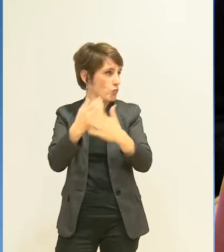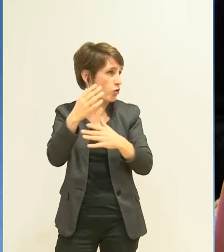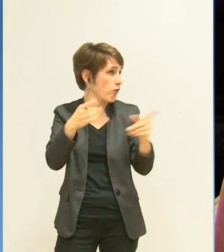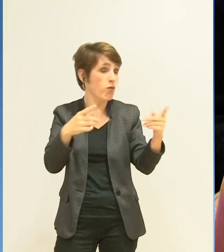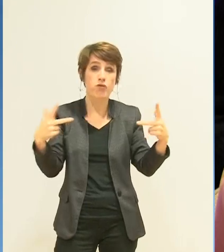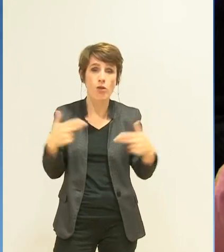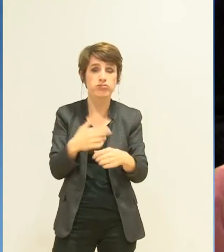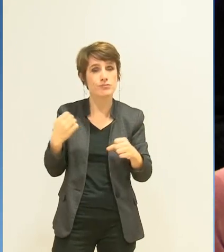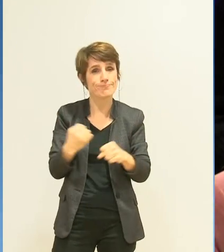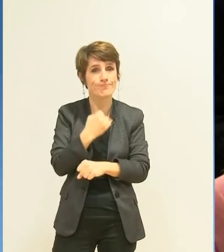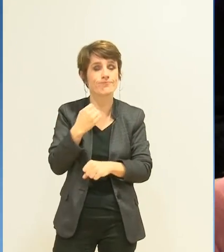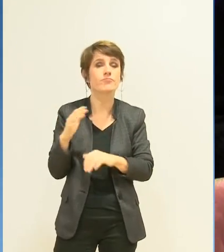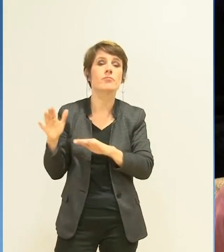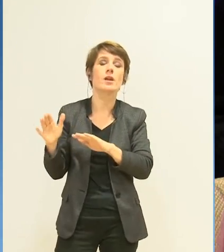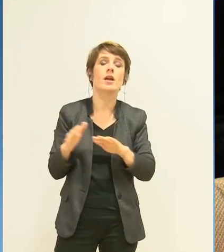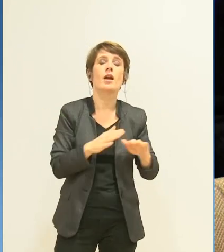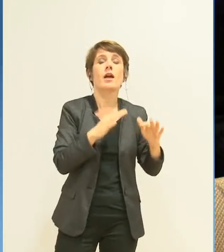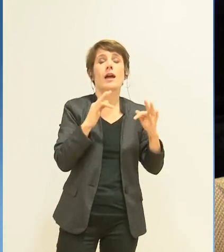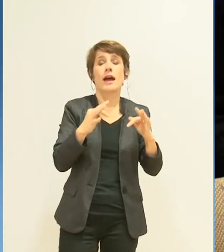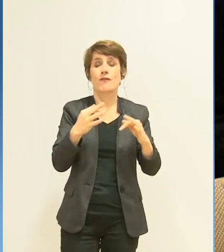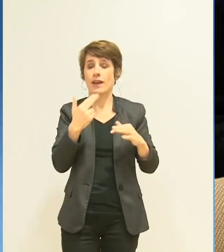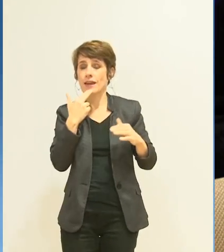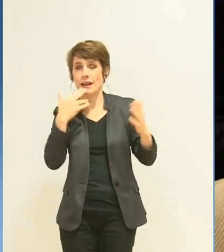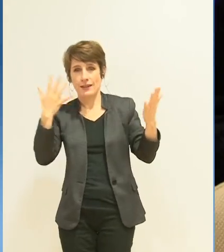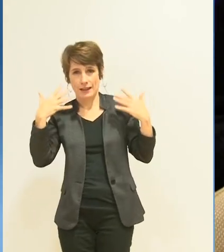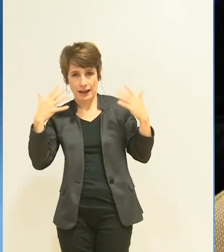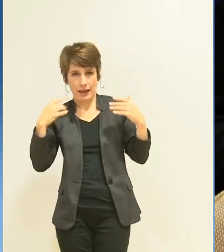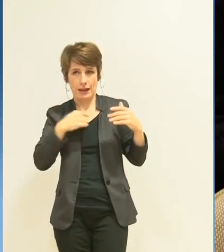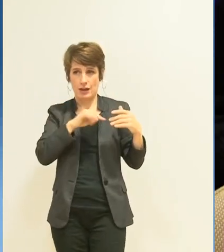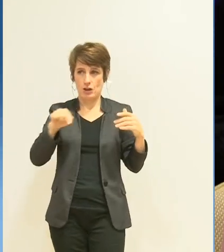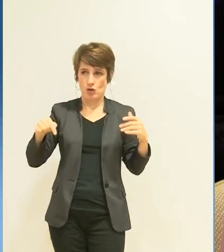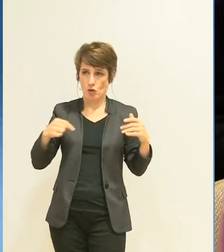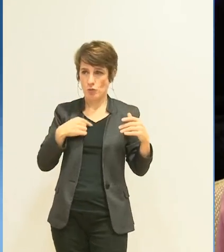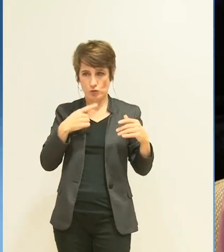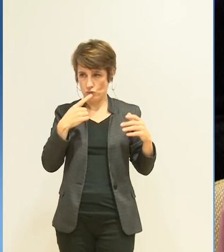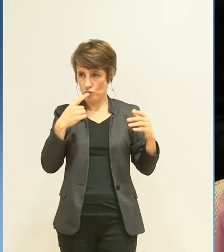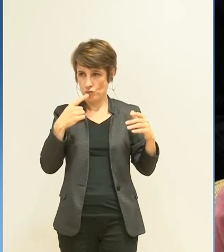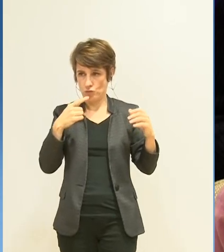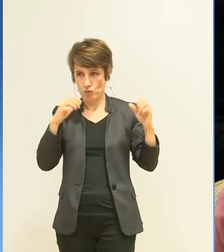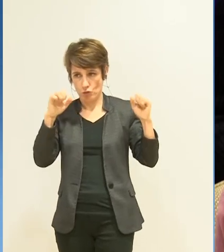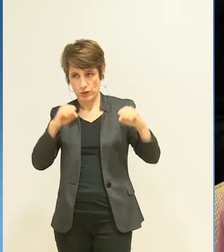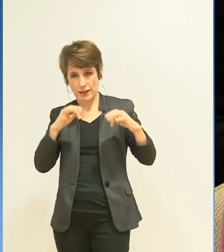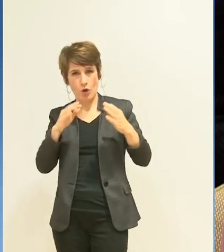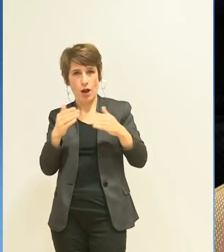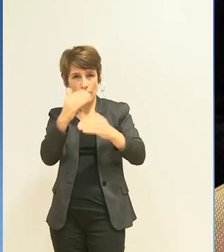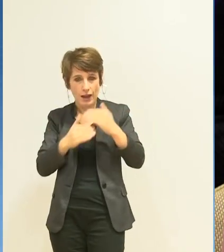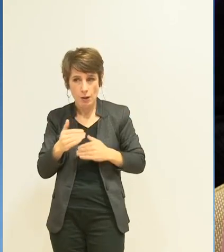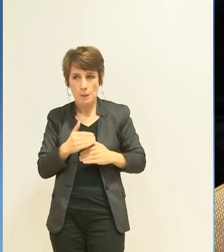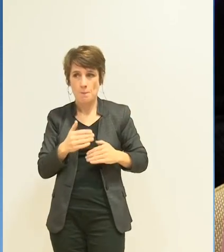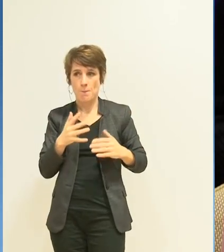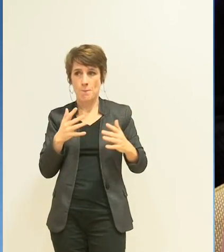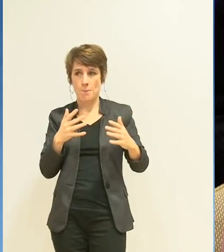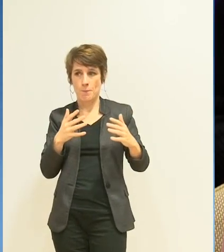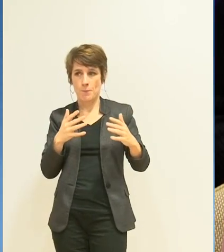qualité de l'air nous réaffirmons notre opposition à la mise en place du plan de circulation prévoyant notamment la fermeture des axes